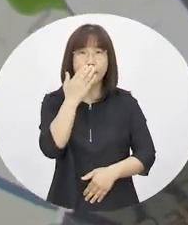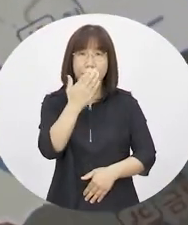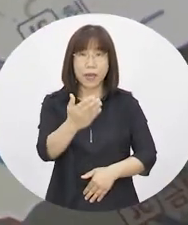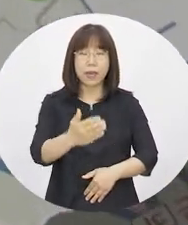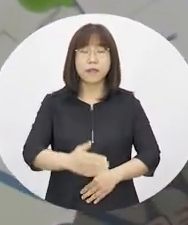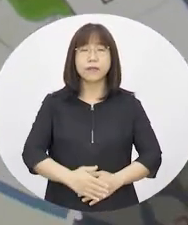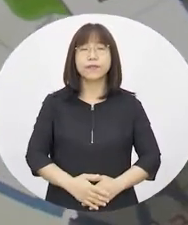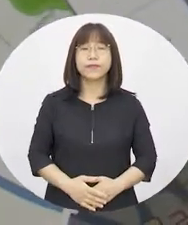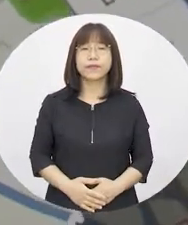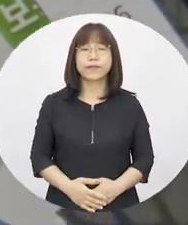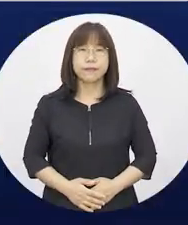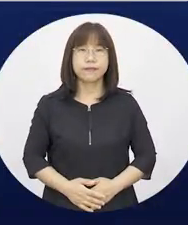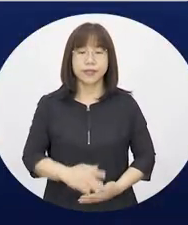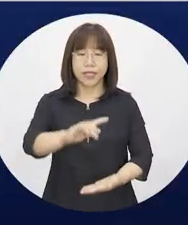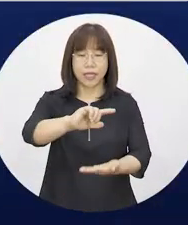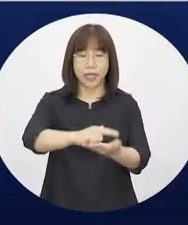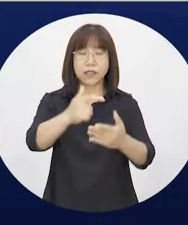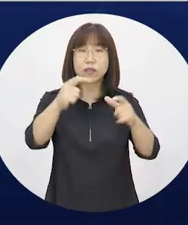있습니다.